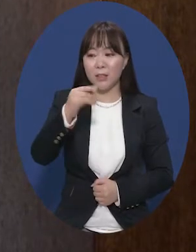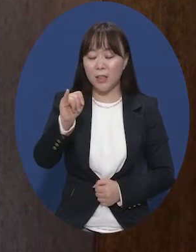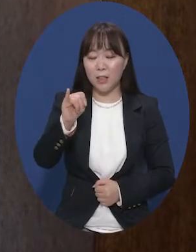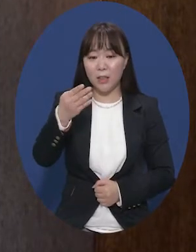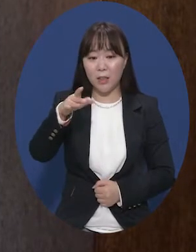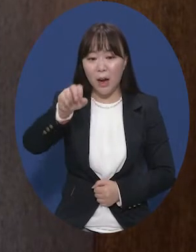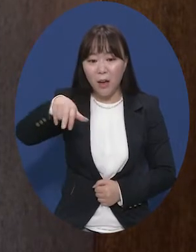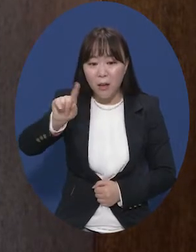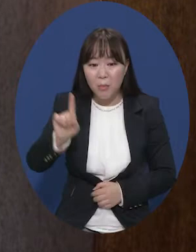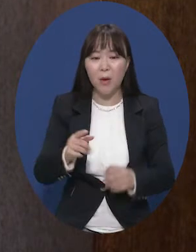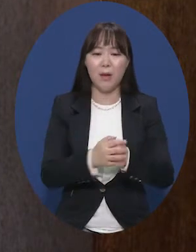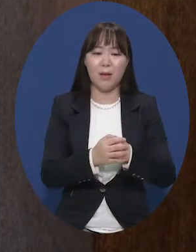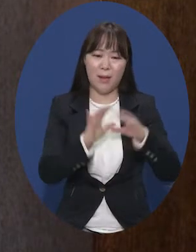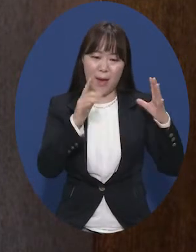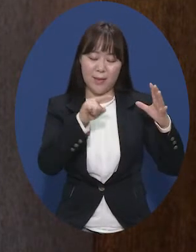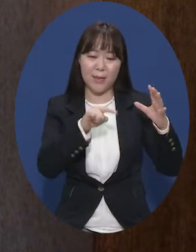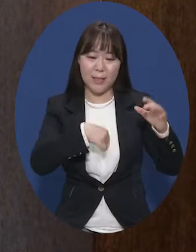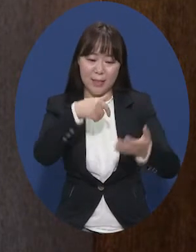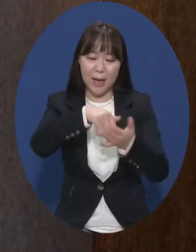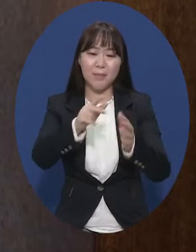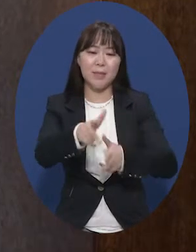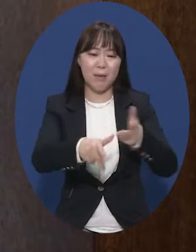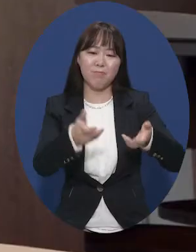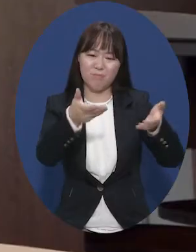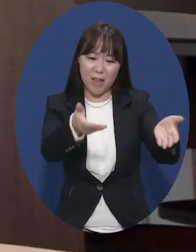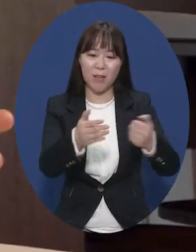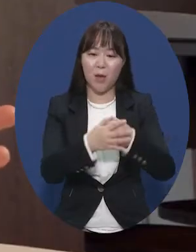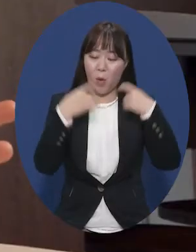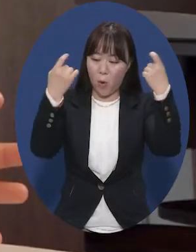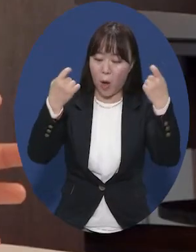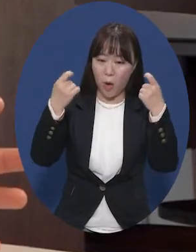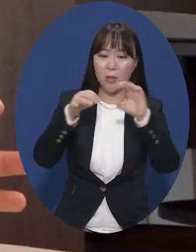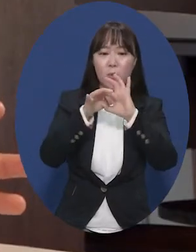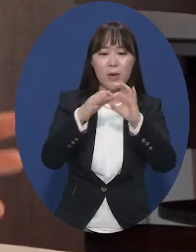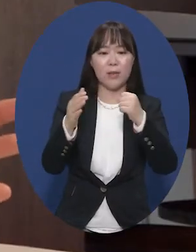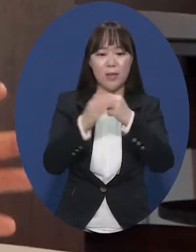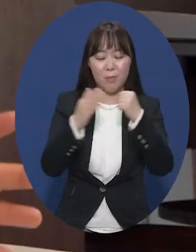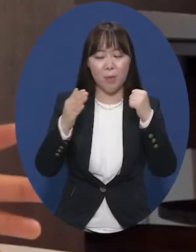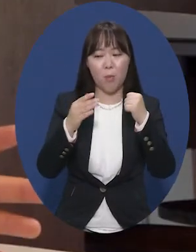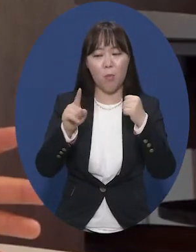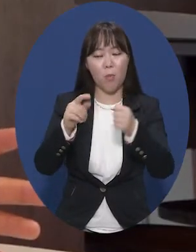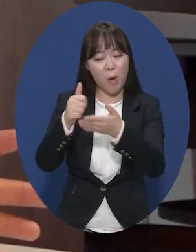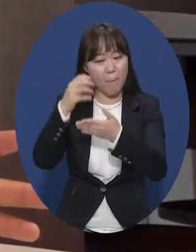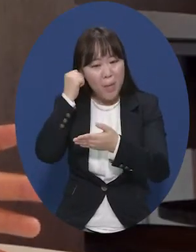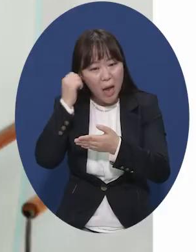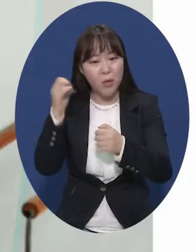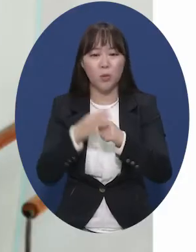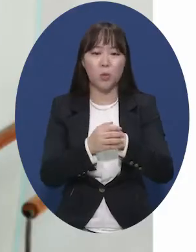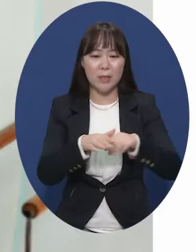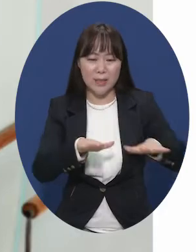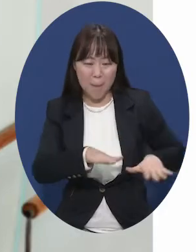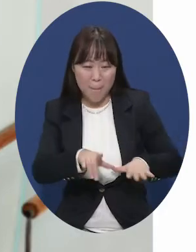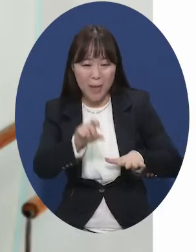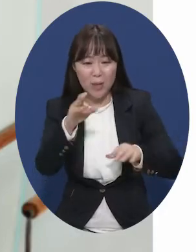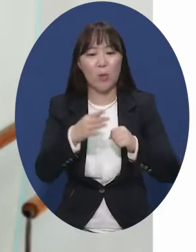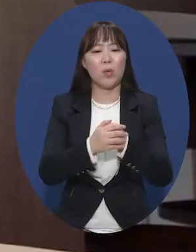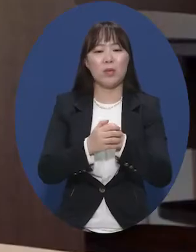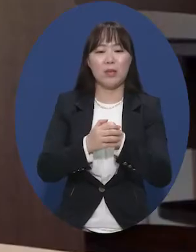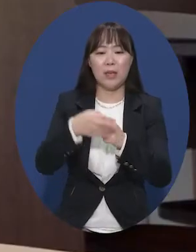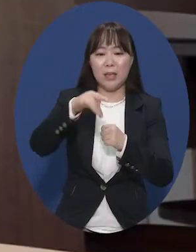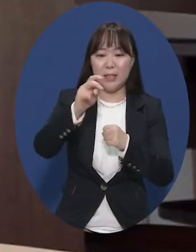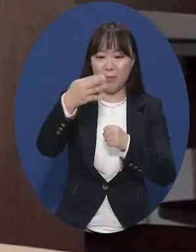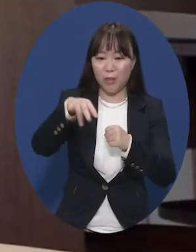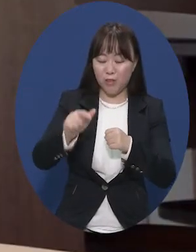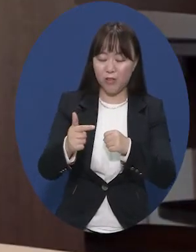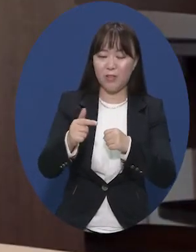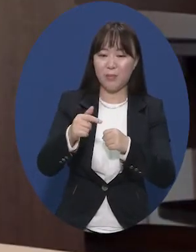스리랑카 같은 경우는 아이들에게 자립사업을 시행을 해줬어요. 그래서 관광지 위주니까 게스트하우스라든지 또는 서핑샵이라든지